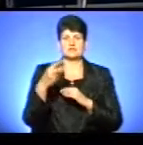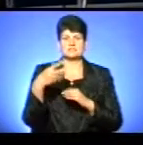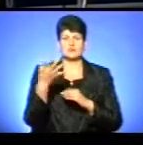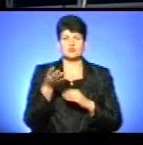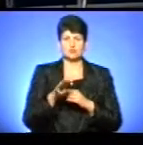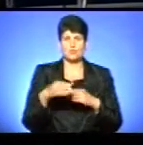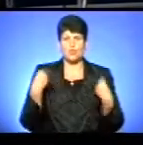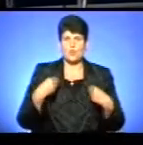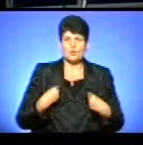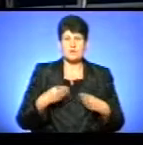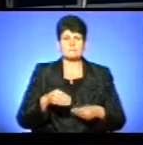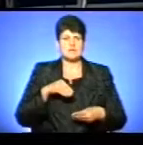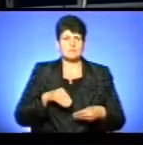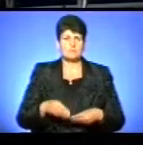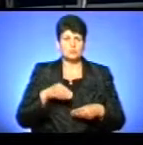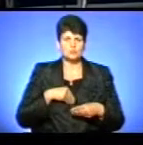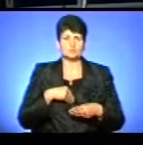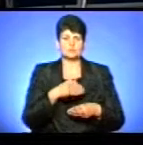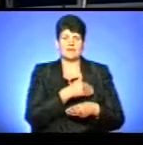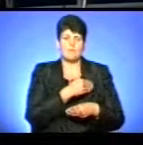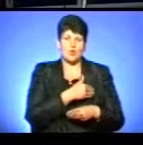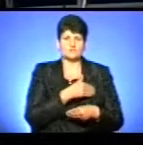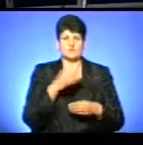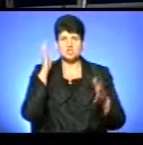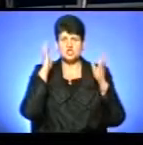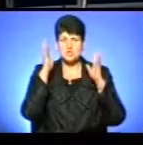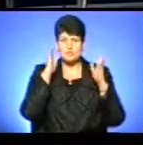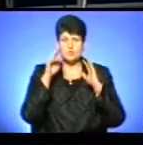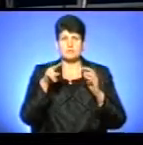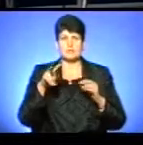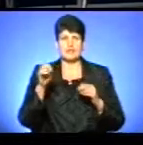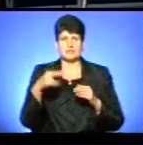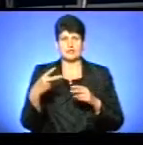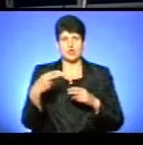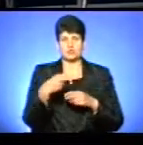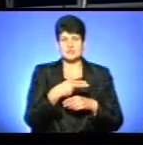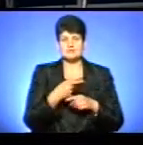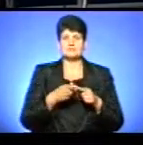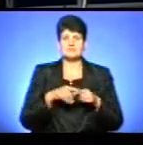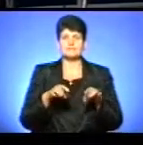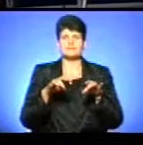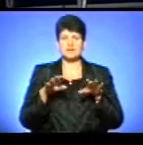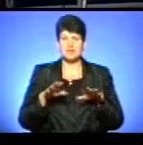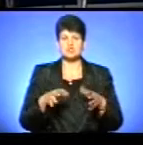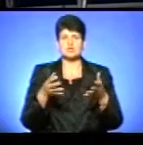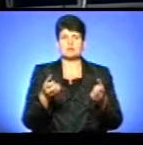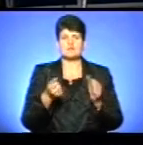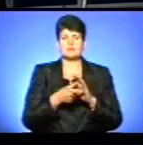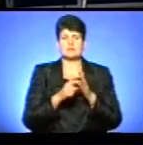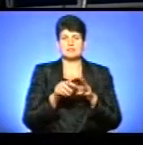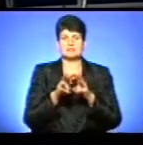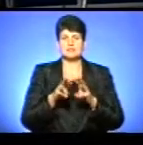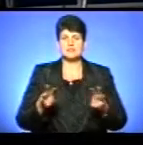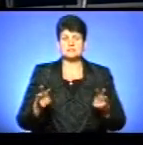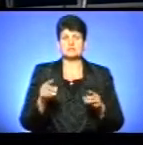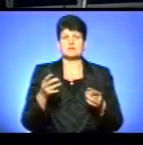Зокрема, одяг, підгузки, рушники, термометри, шампунь, плед, ножниці. Таке рішення 20 червня цього року прийняв Кабмін, мотивуючи